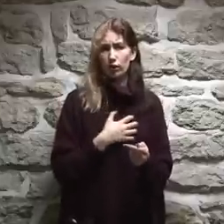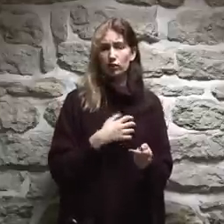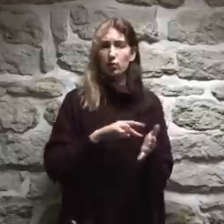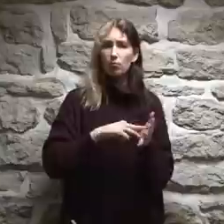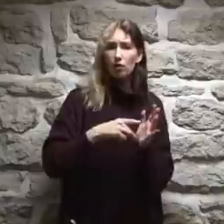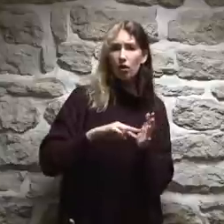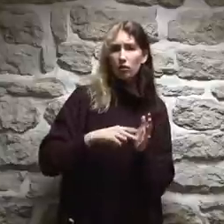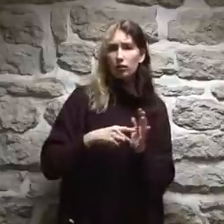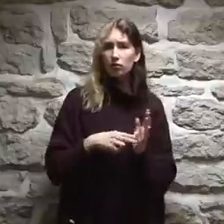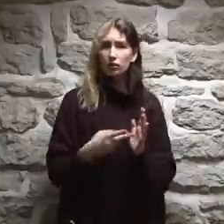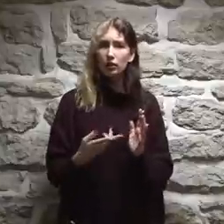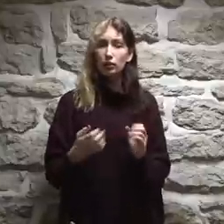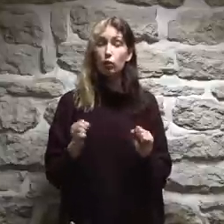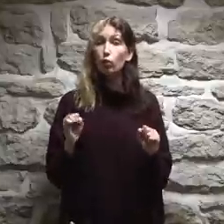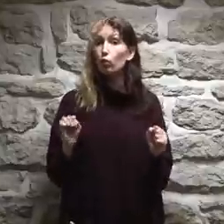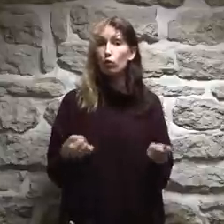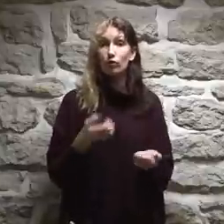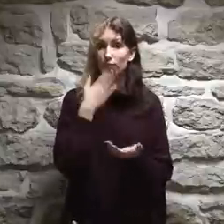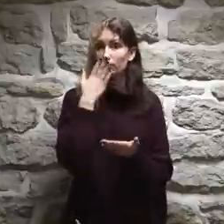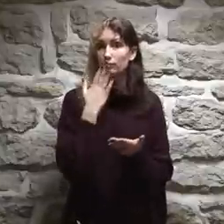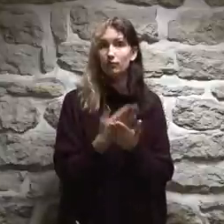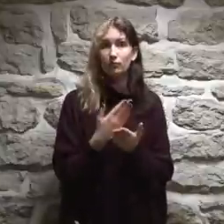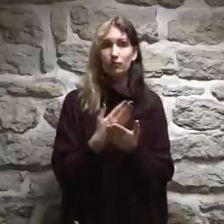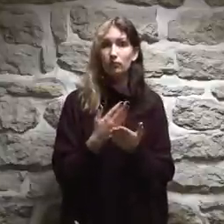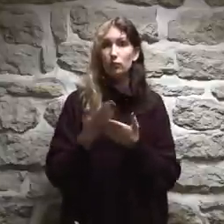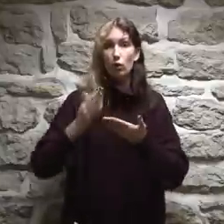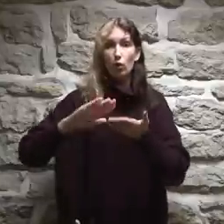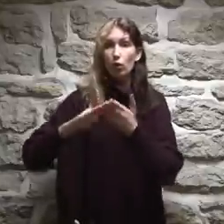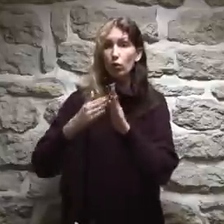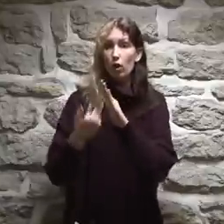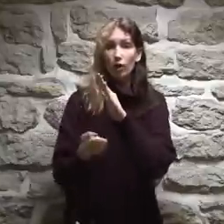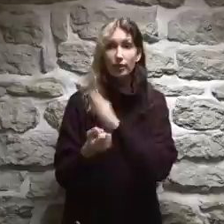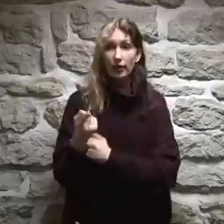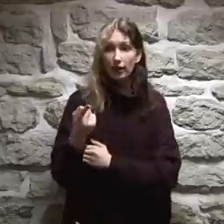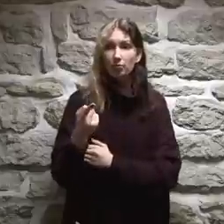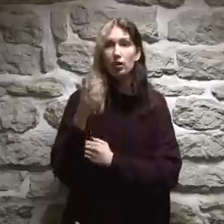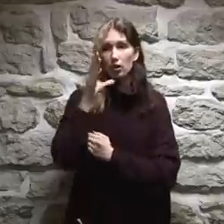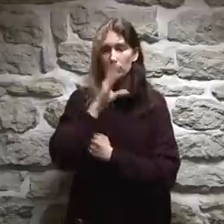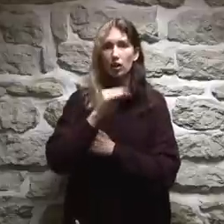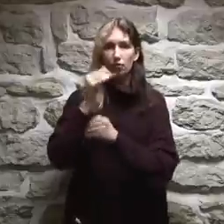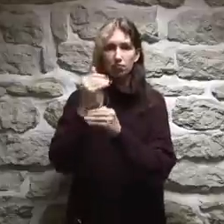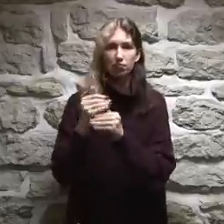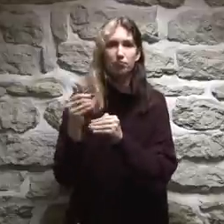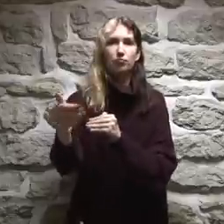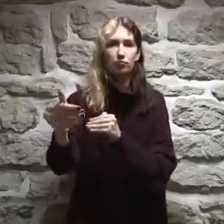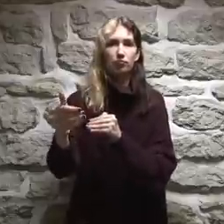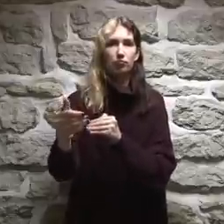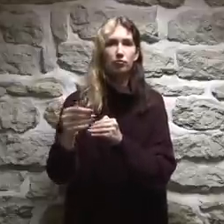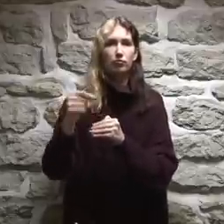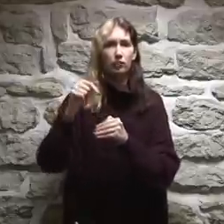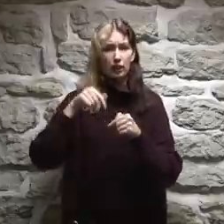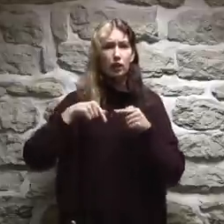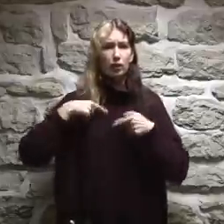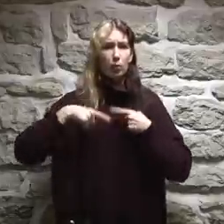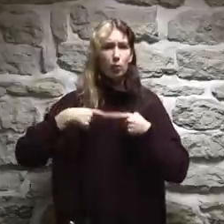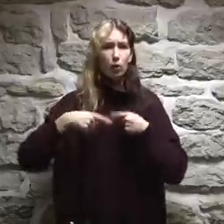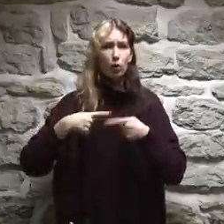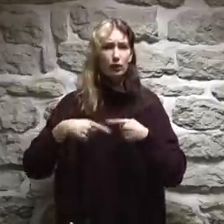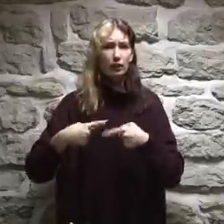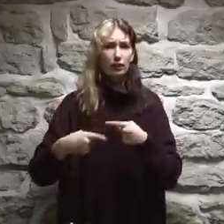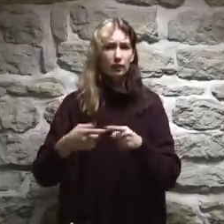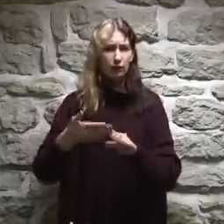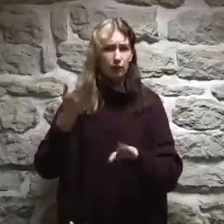plaane, et juhul kui me saavutame teatava olukorra, siis on võimalik astuda järgmine samm. Et eks selle protsessi käigus me oleme ka